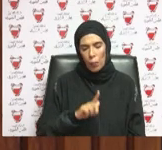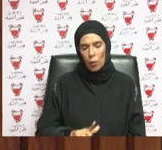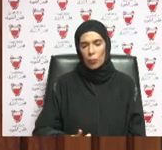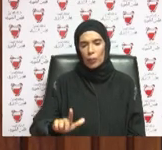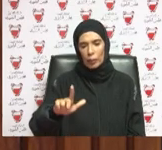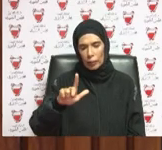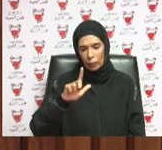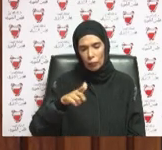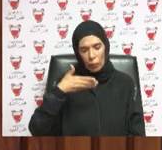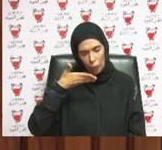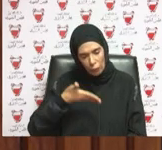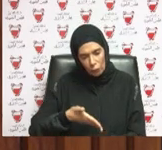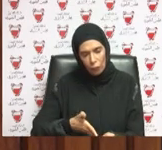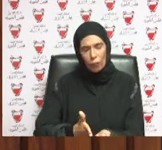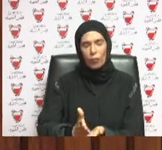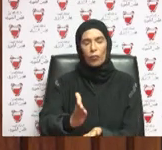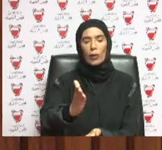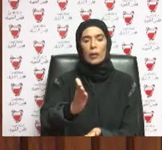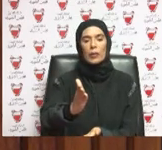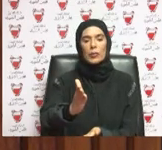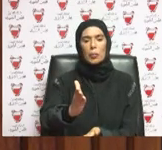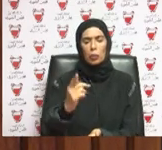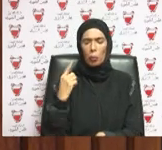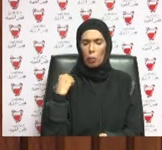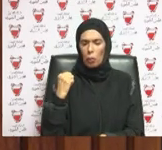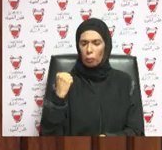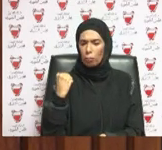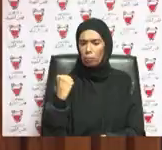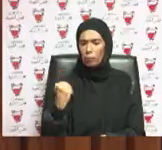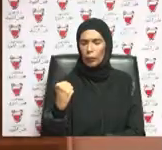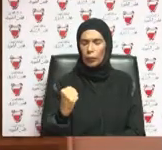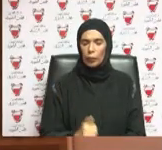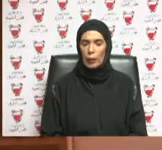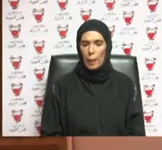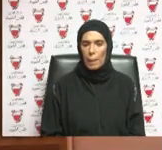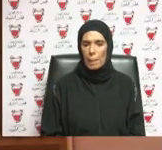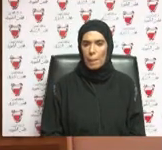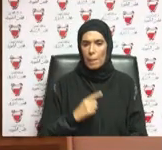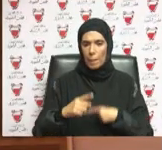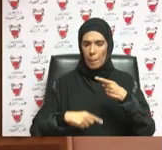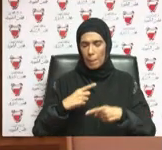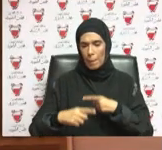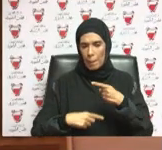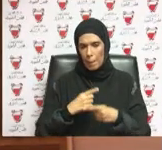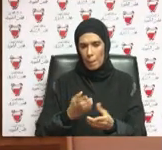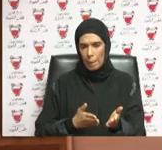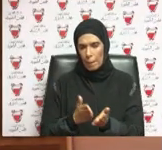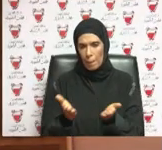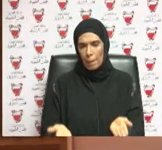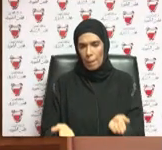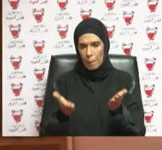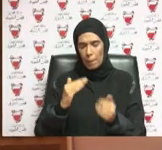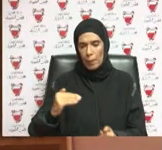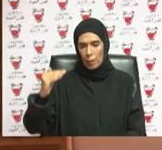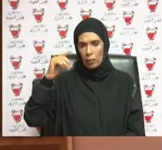لسموه المضي بكل عزيمة وإرادة ومواصلة مسيرة النهضة والتقدم